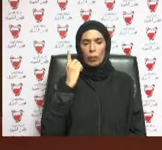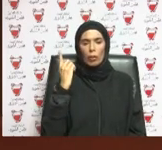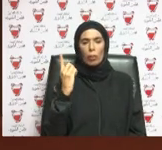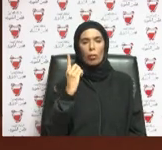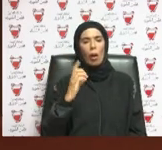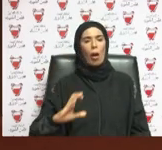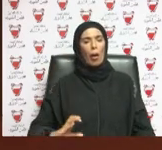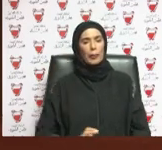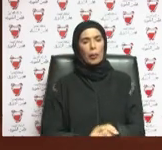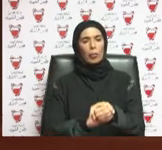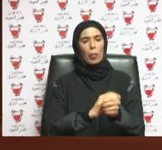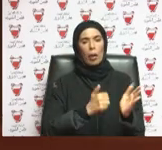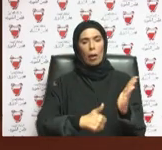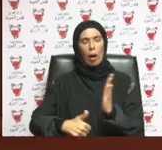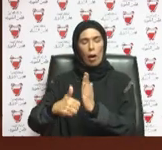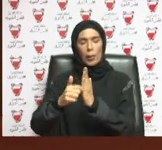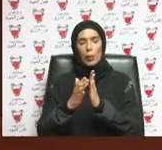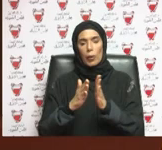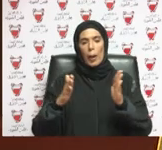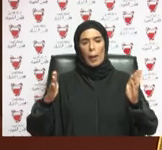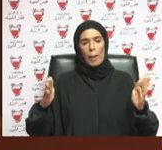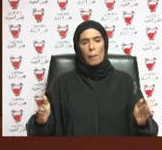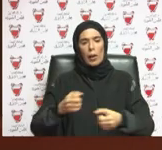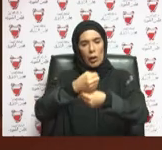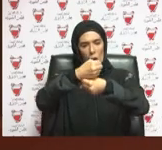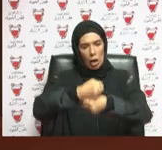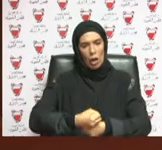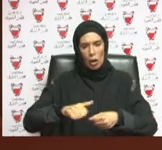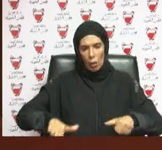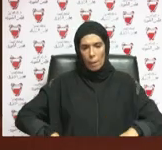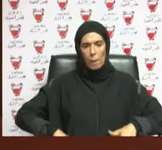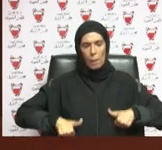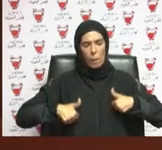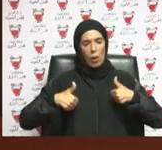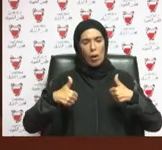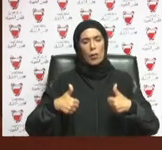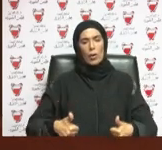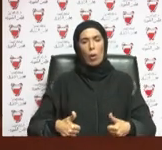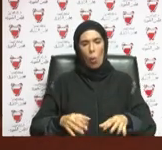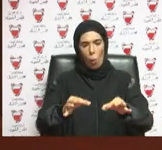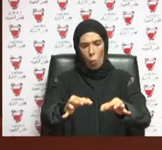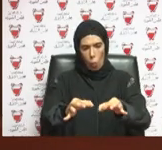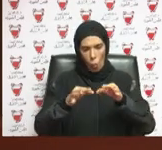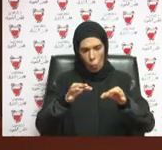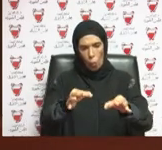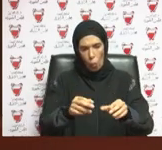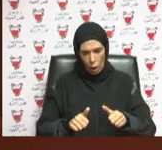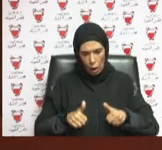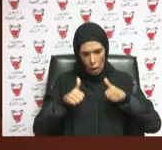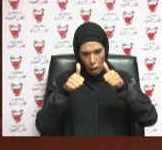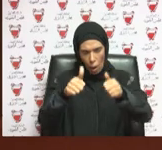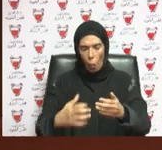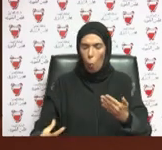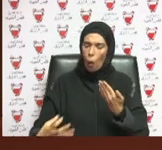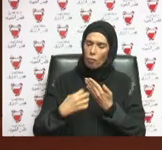على هذا القائد العظيم الذي كرس حياته وجهده وإخلاصه ووفائه